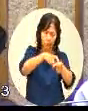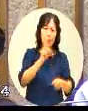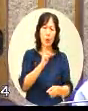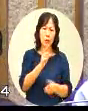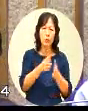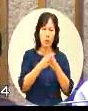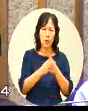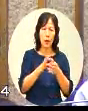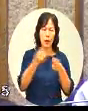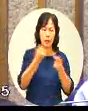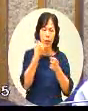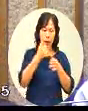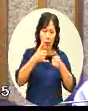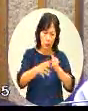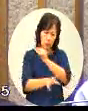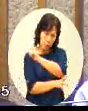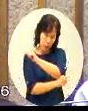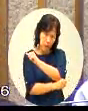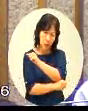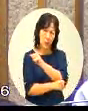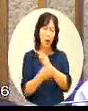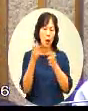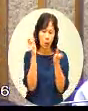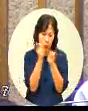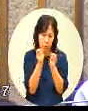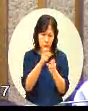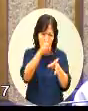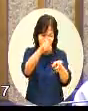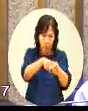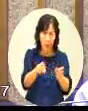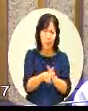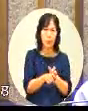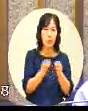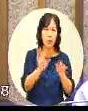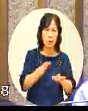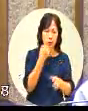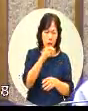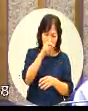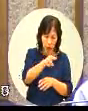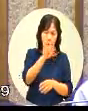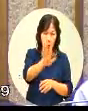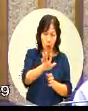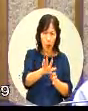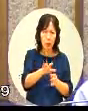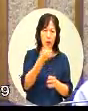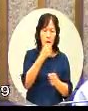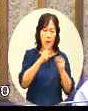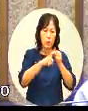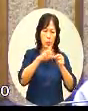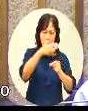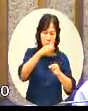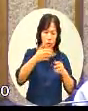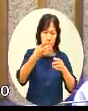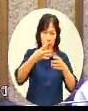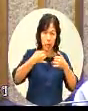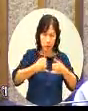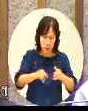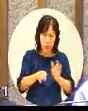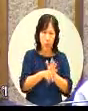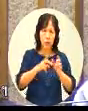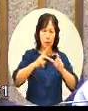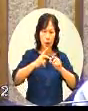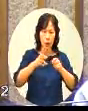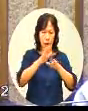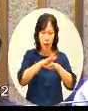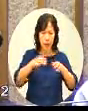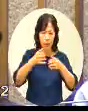包括咱路基的部分，啊，地基的部分哦，现主席吼、哦、有看到的，为咱中山四路加和平东路这个